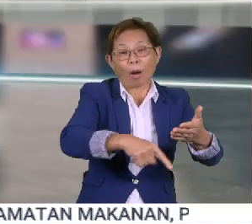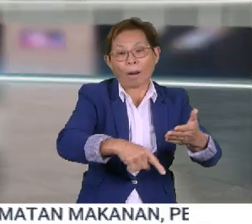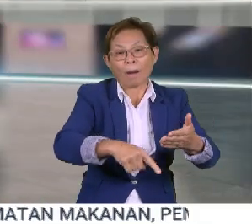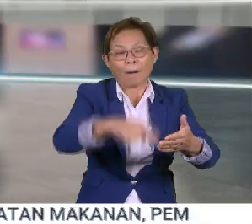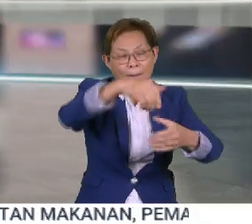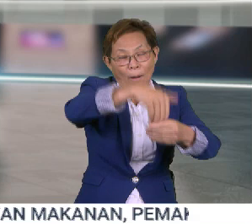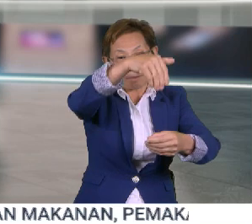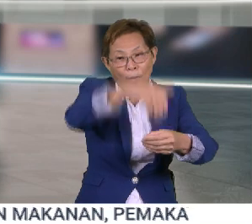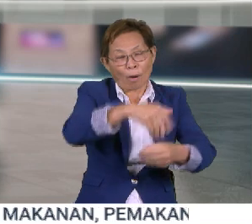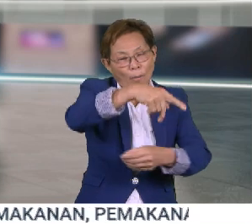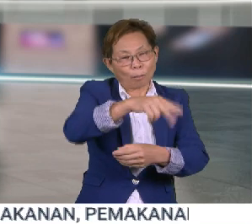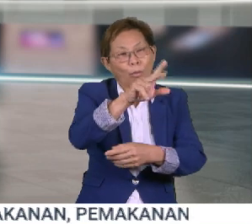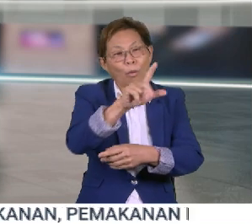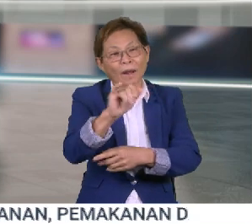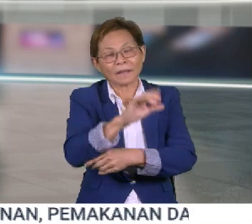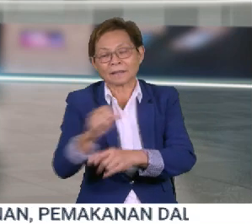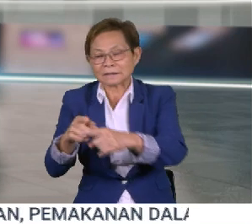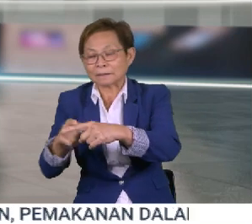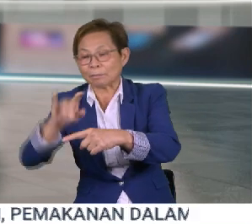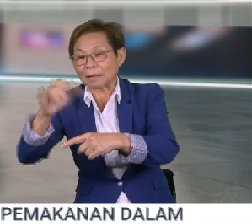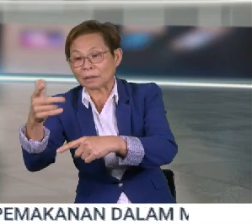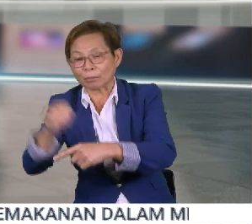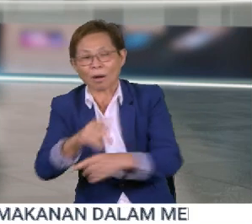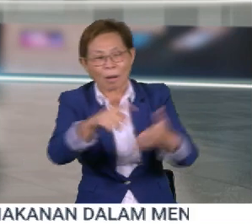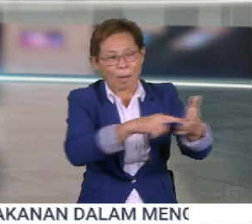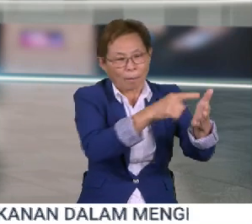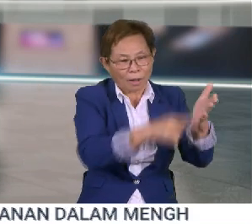dan dewan Negeri Simpang Jeram